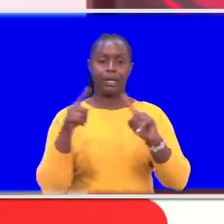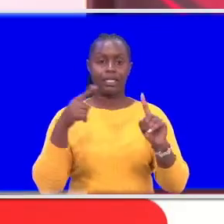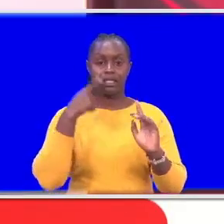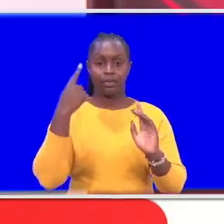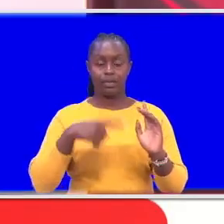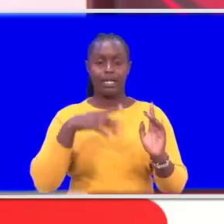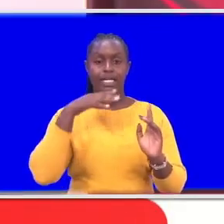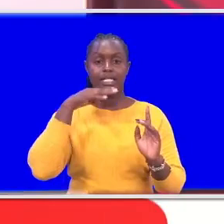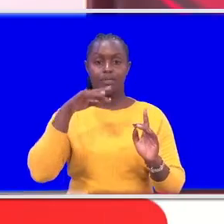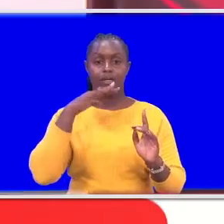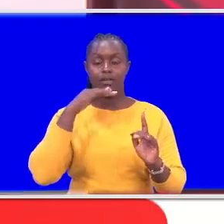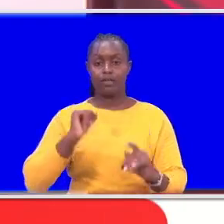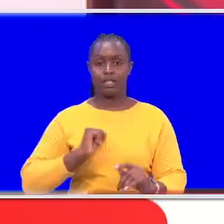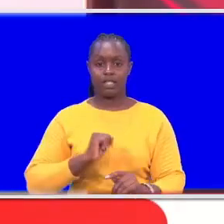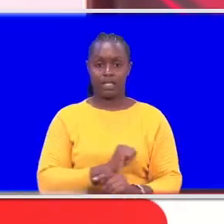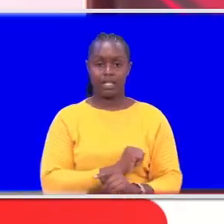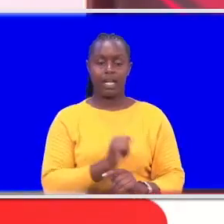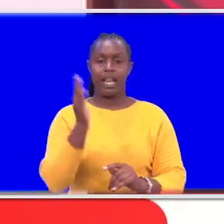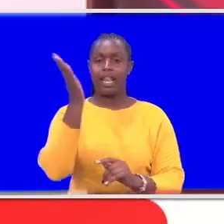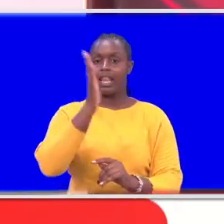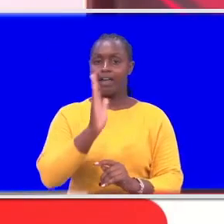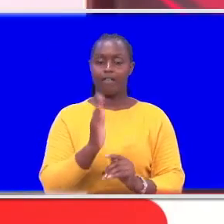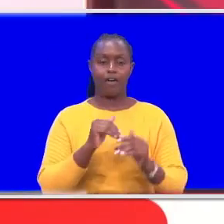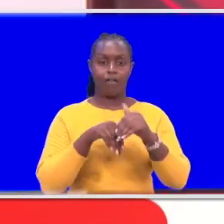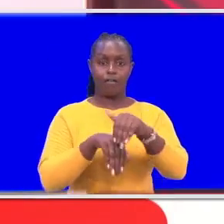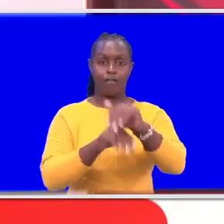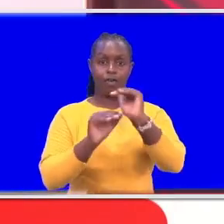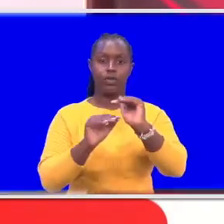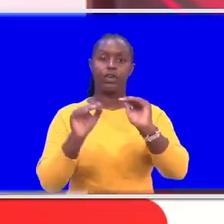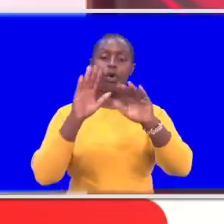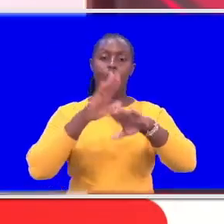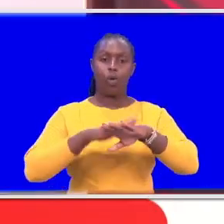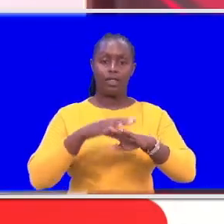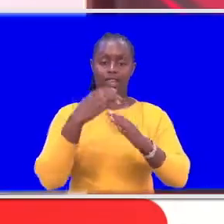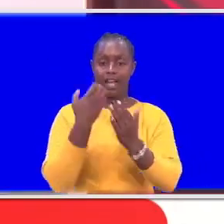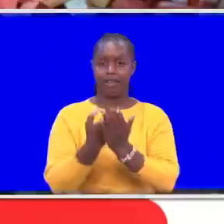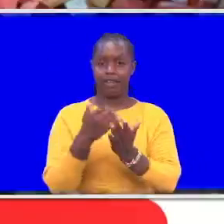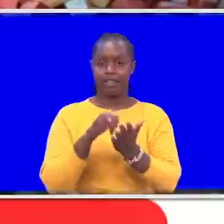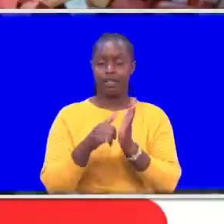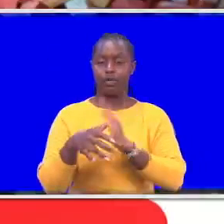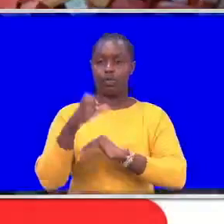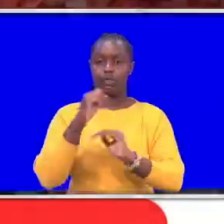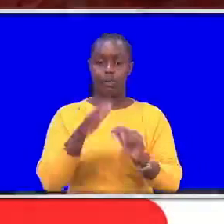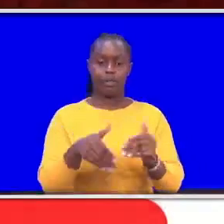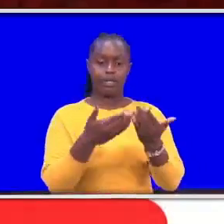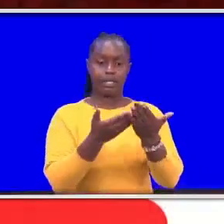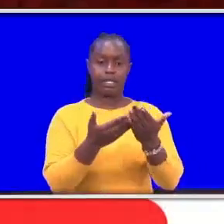wa seneti alikosa kutilia maanani ushahidi uliowasilishwa kwenye bunge la seneti.